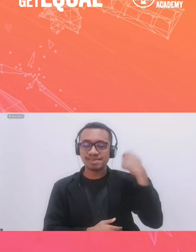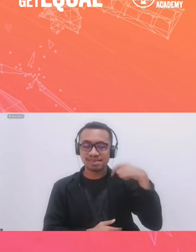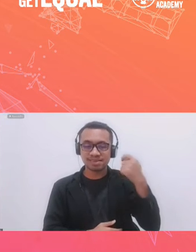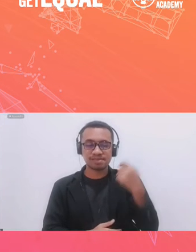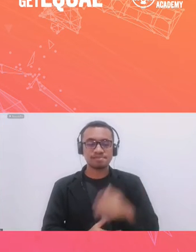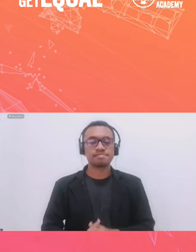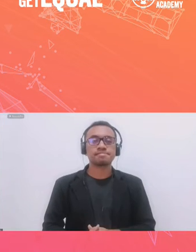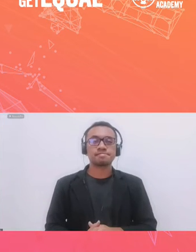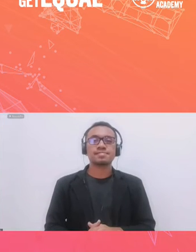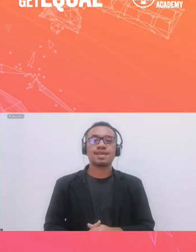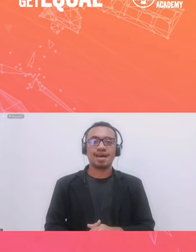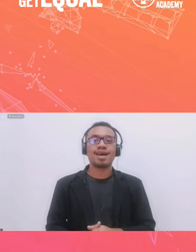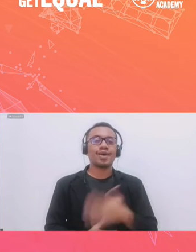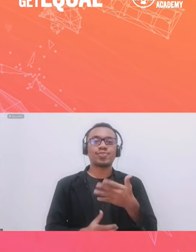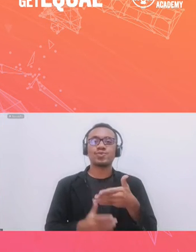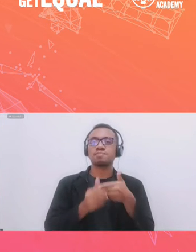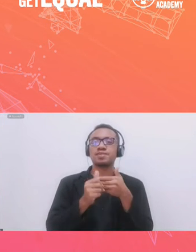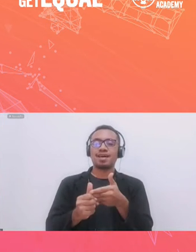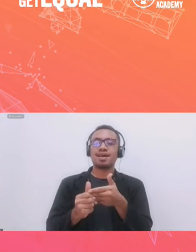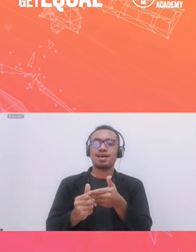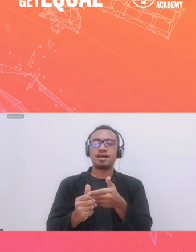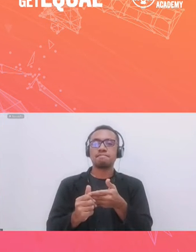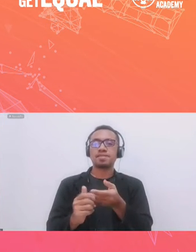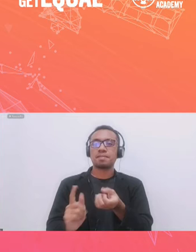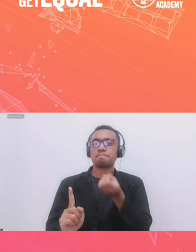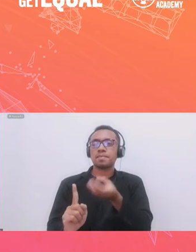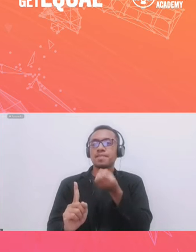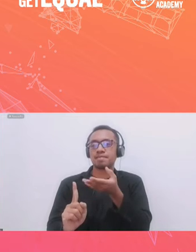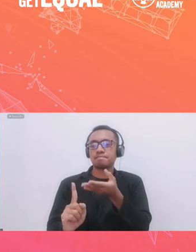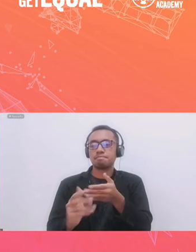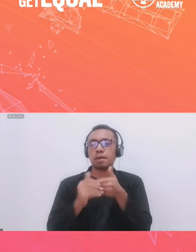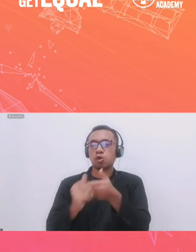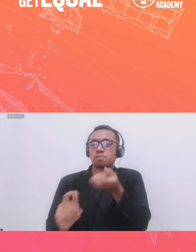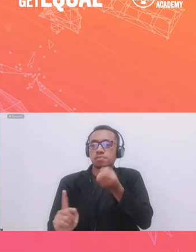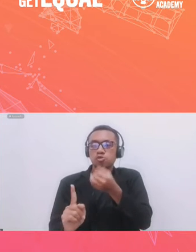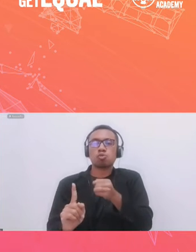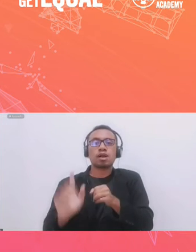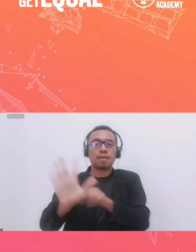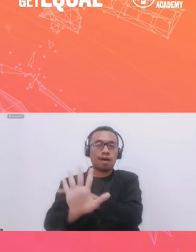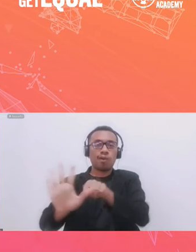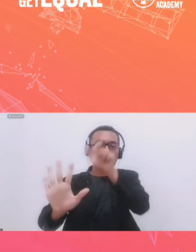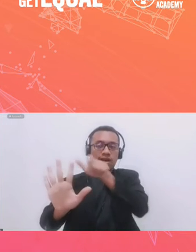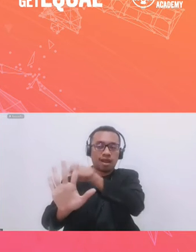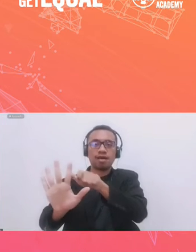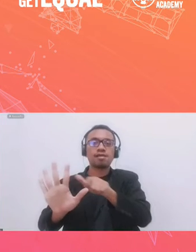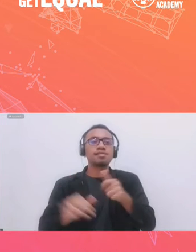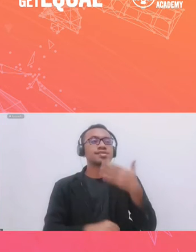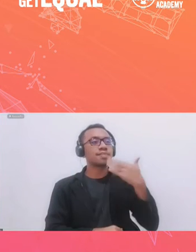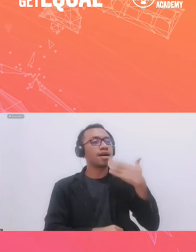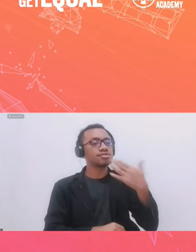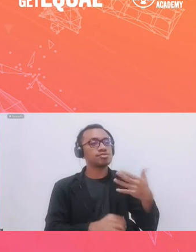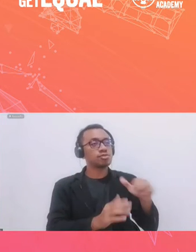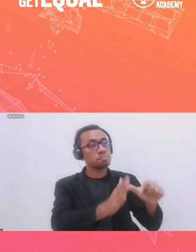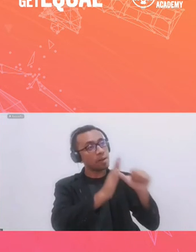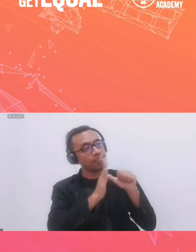jadi mentor untuk kelima gadis-gadis tadi. Terima kasih atas waktunya yang sudah diberikan dan